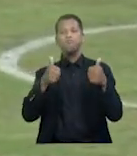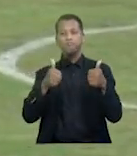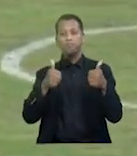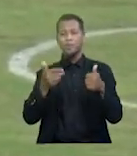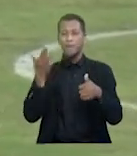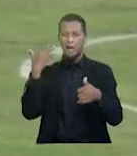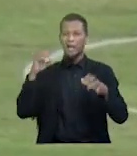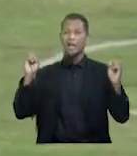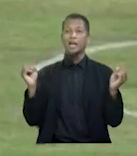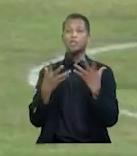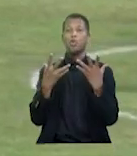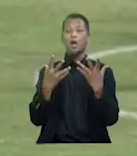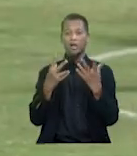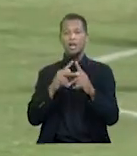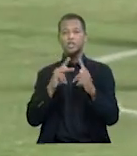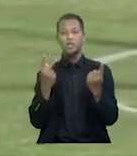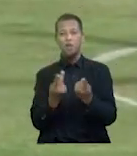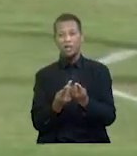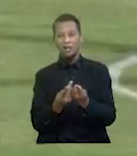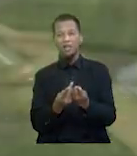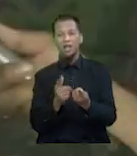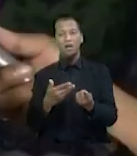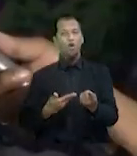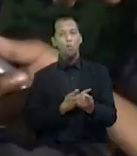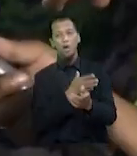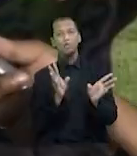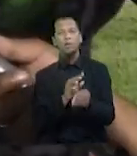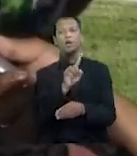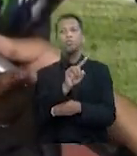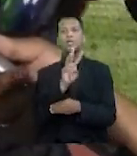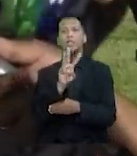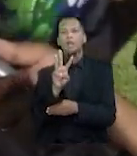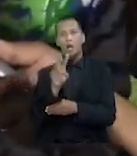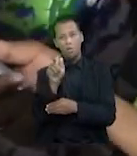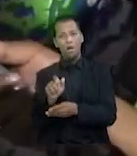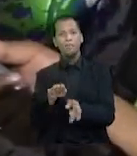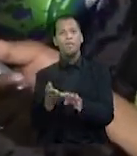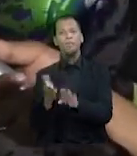Jawa Timur yang menewaskan 133 orang. Bagian dari